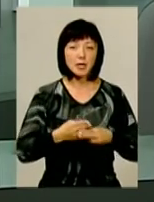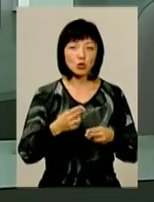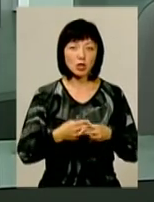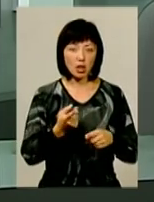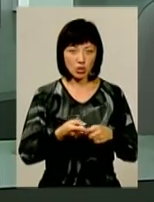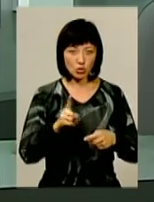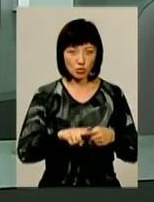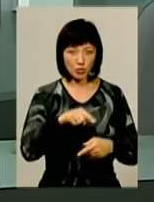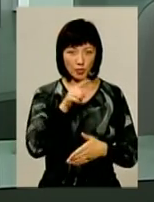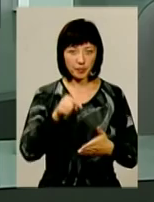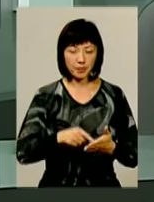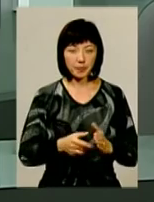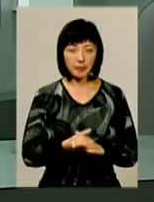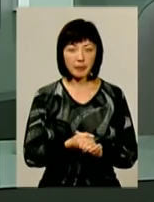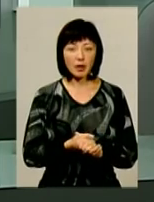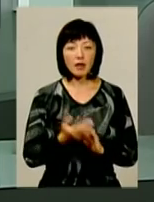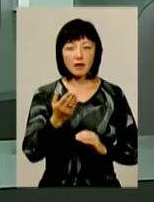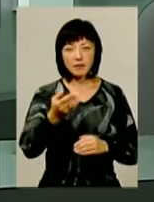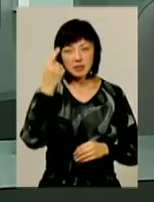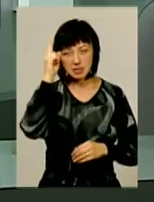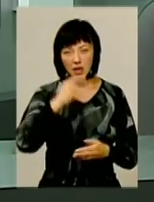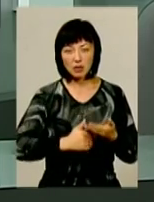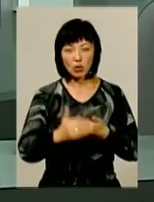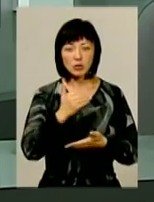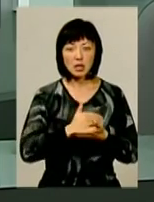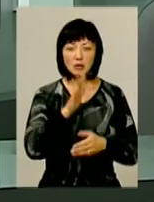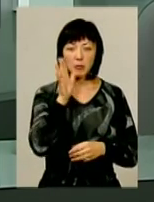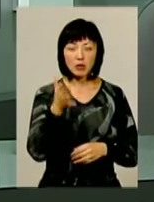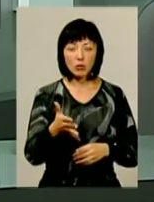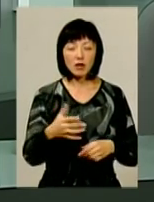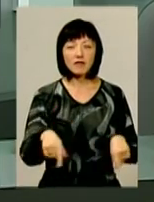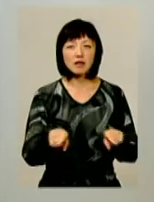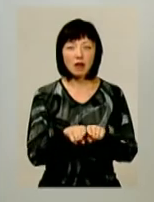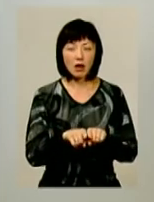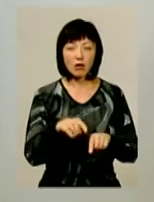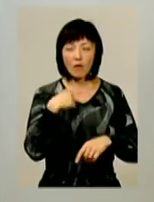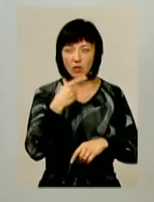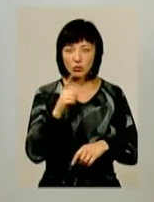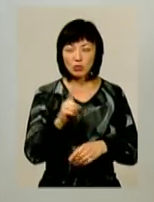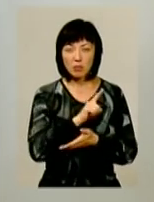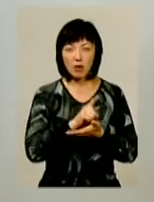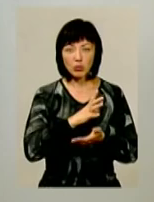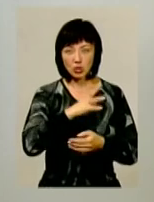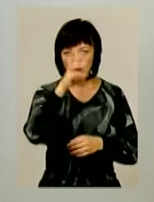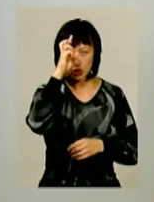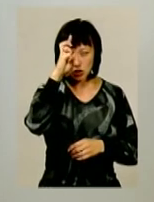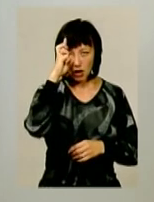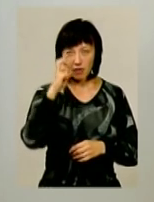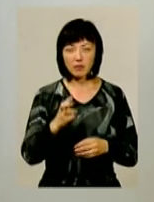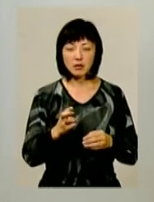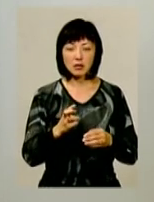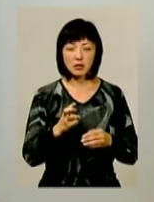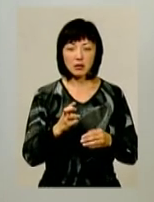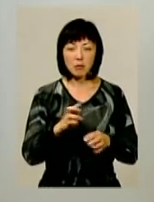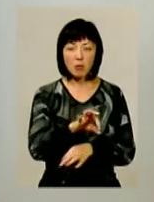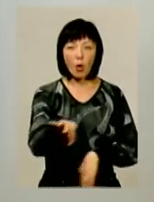цьому? Ви знаєте, останніх 5 років йшла тенденція того, що має бути державний,